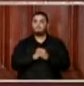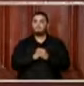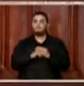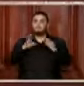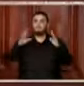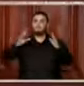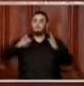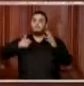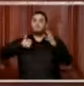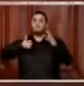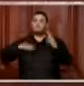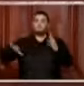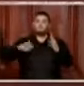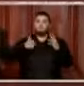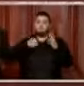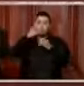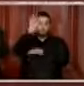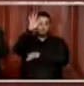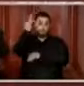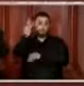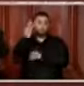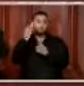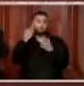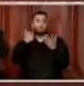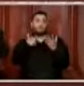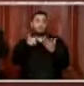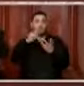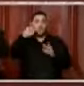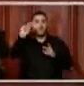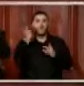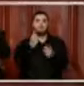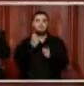أنا ما يعيشه التونسيون والتونسيات اليوم